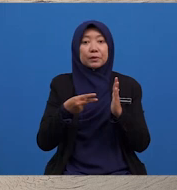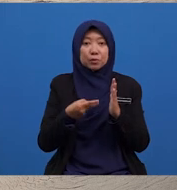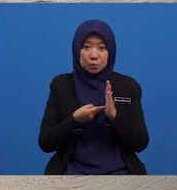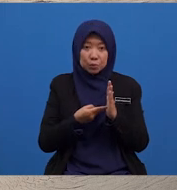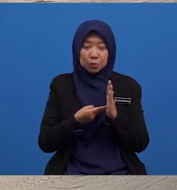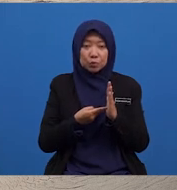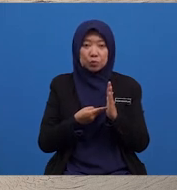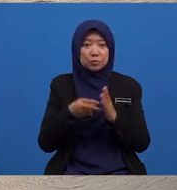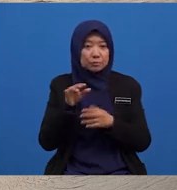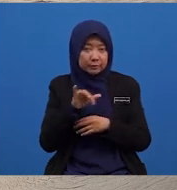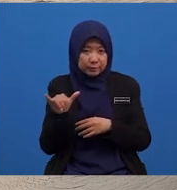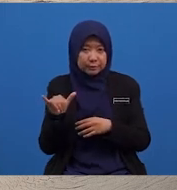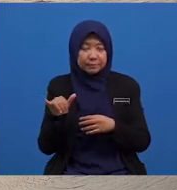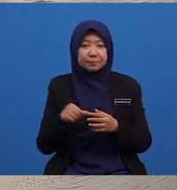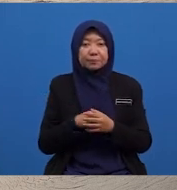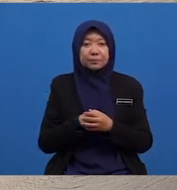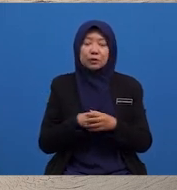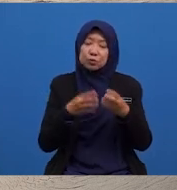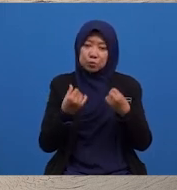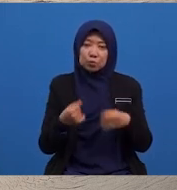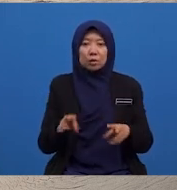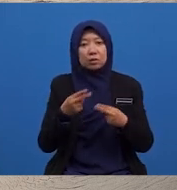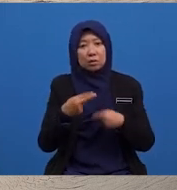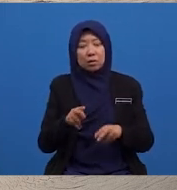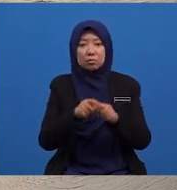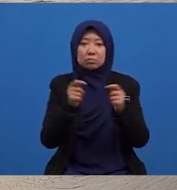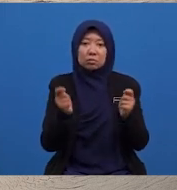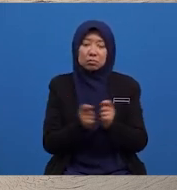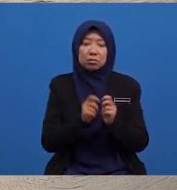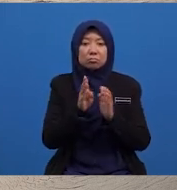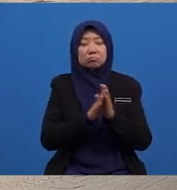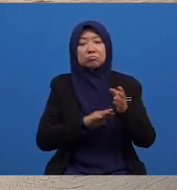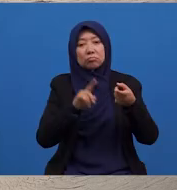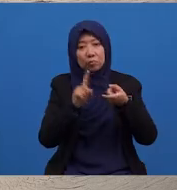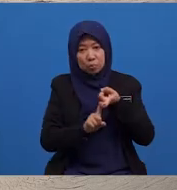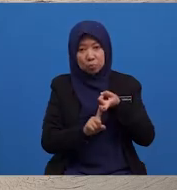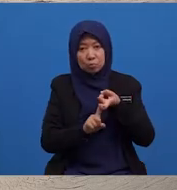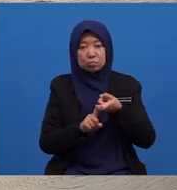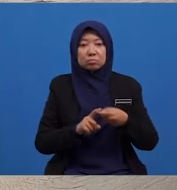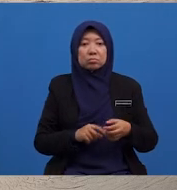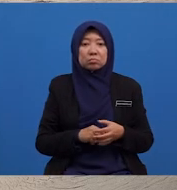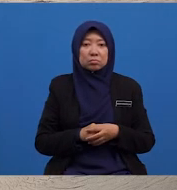peribahasa tersebut ialah sudah kehilangan tempat bergantung.